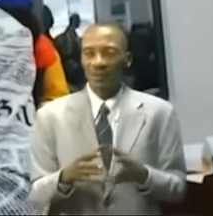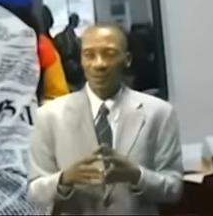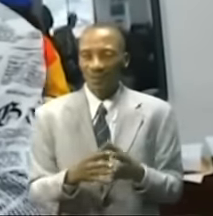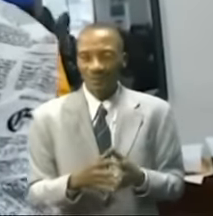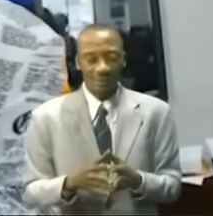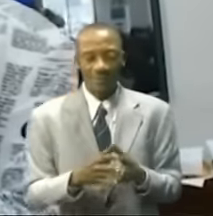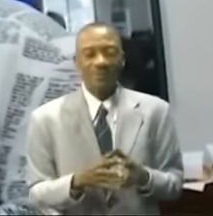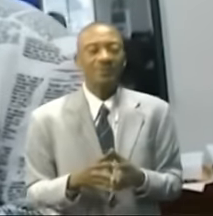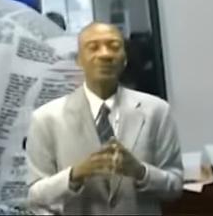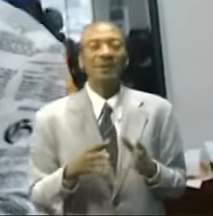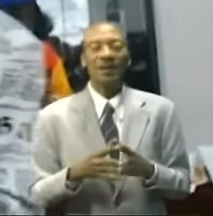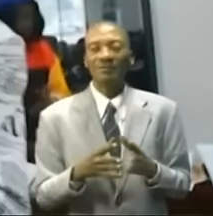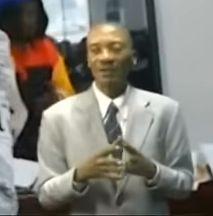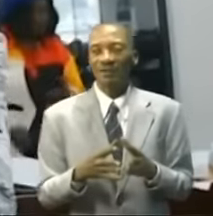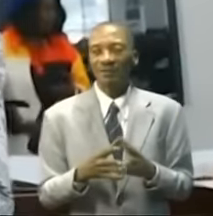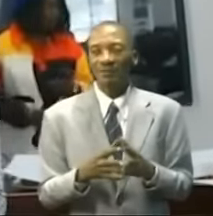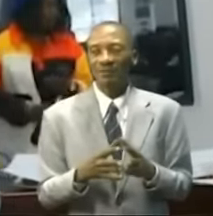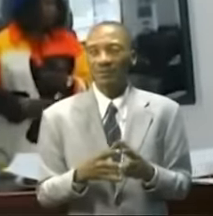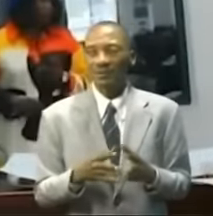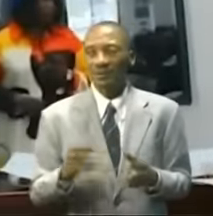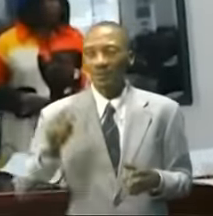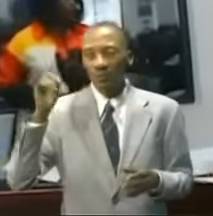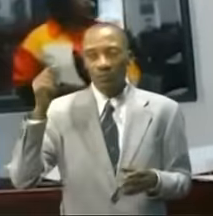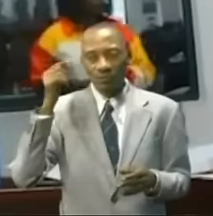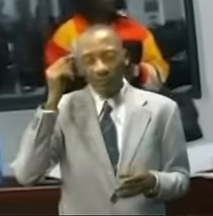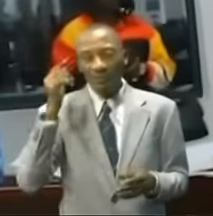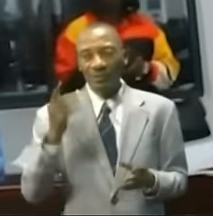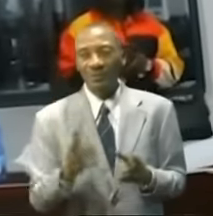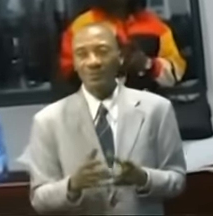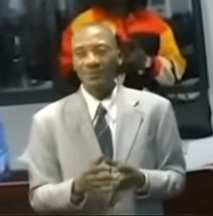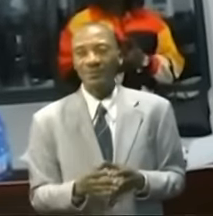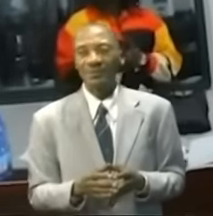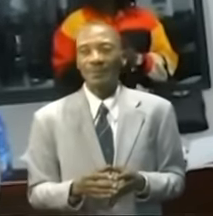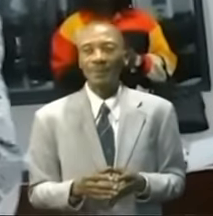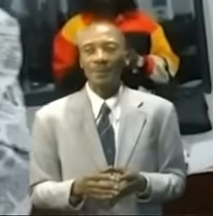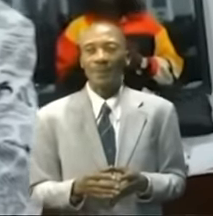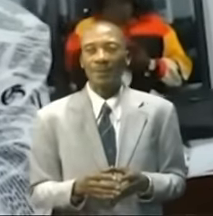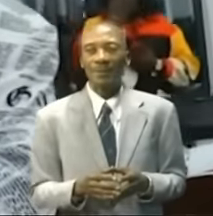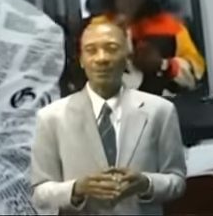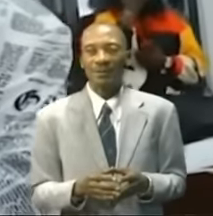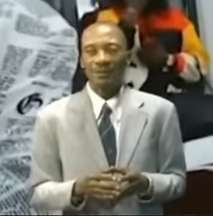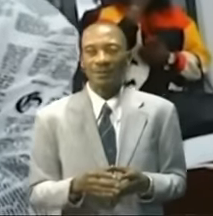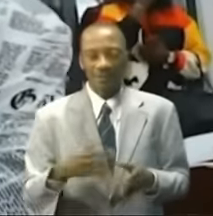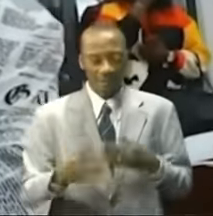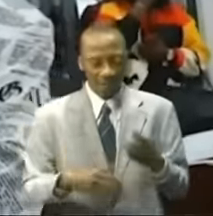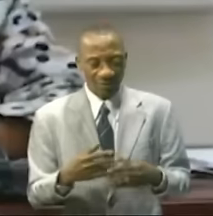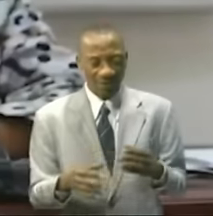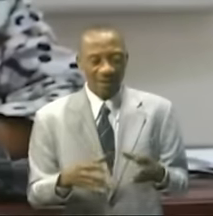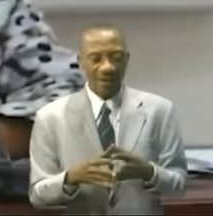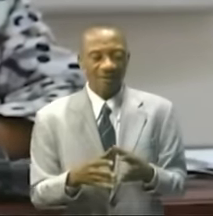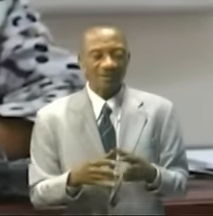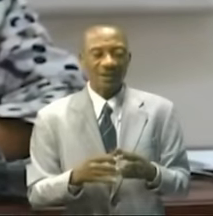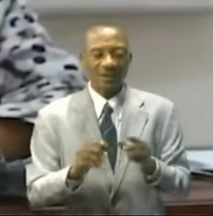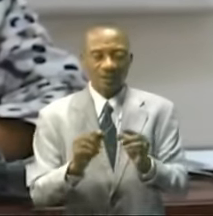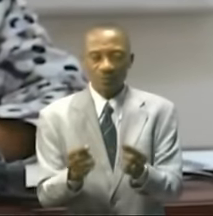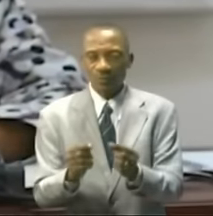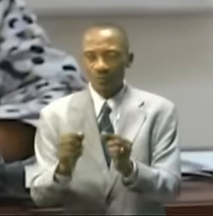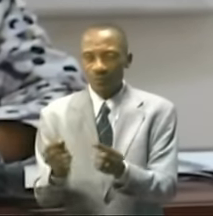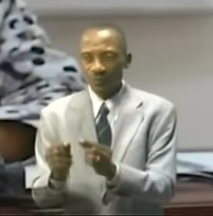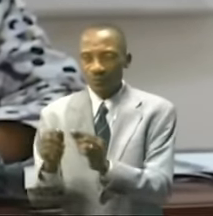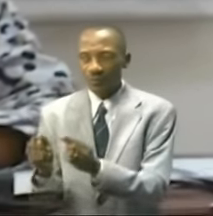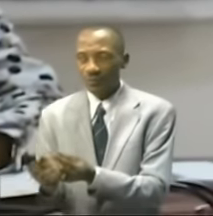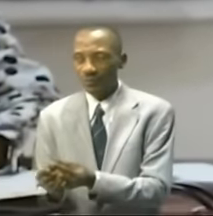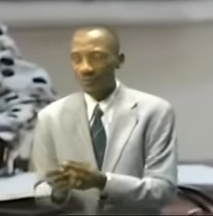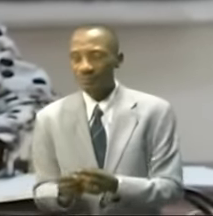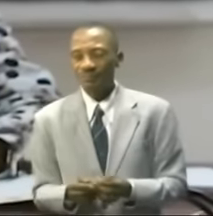Umbu de Kinshasa, a décrié la présence injustifiée de certains chefs coutumiers et parmi eux, des faux. Cette rencontre